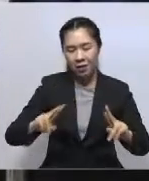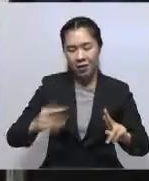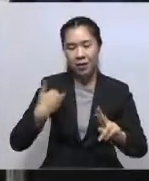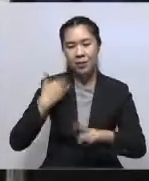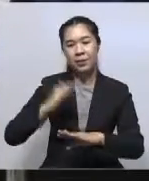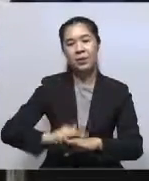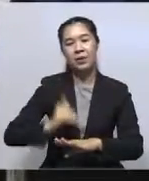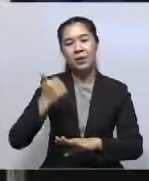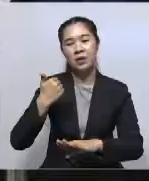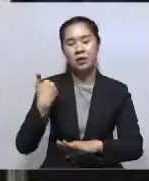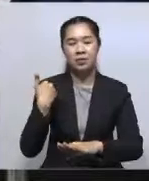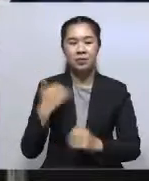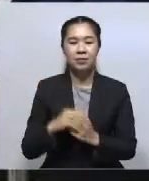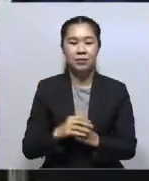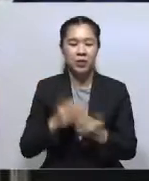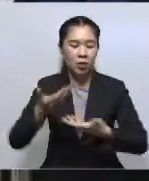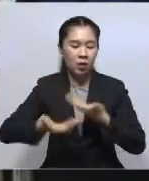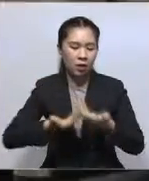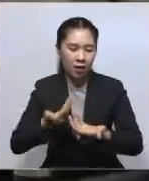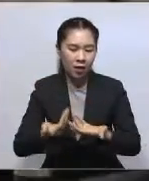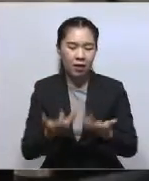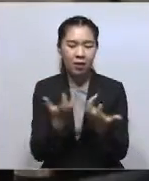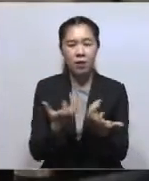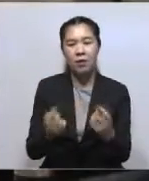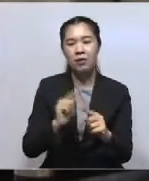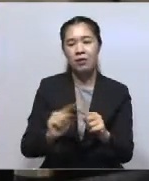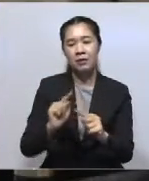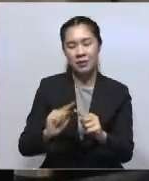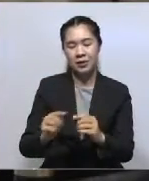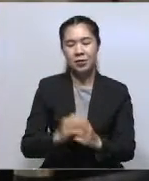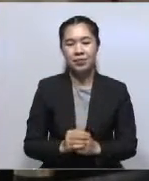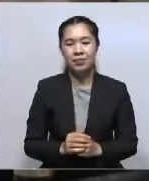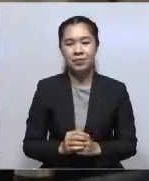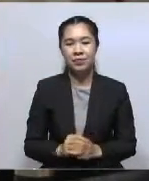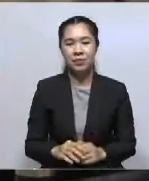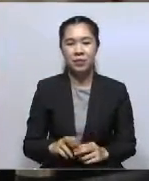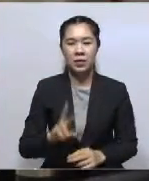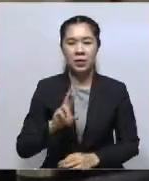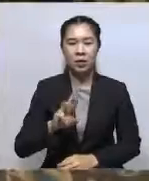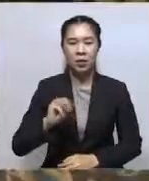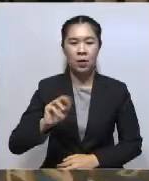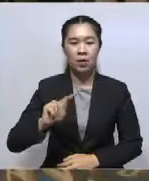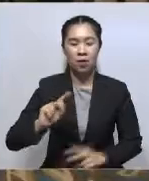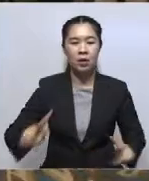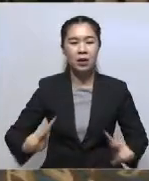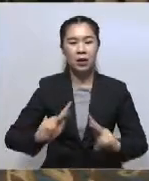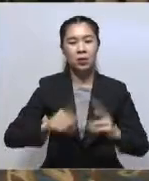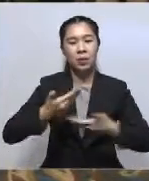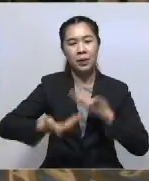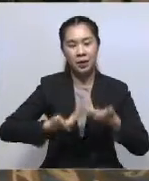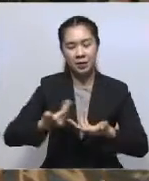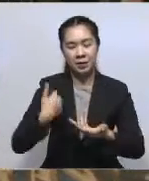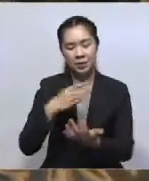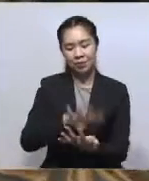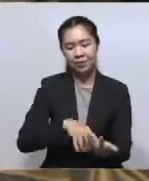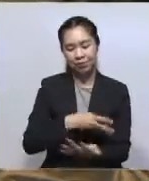ผลิตสินค้ามาเชื่อมโยงการซื้อขายสินค้าให้ด้วยนายสนธิรัตน์สนธิจิรวงศ์รัฐมนตรีว่าการกระทรวงพาณิชย์ค่ะก็ได้มีการมอบนโยบ